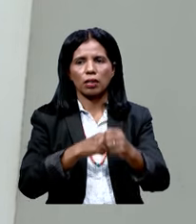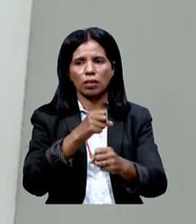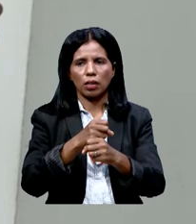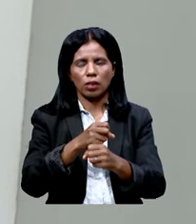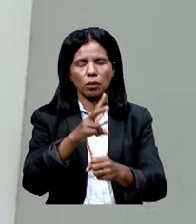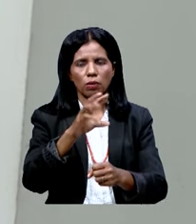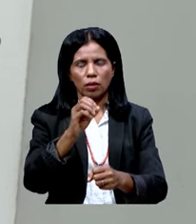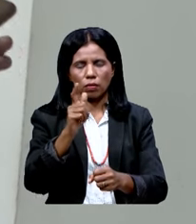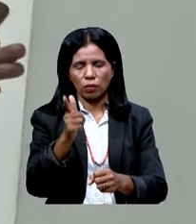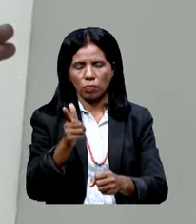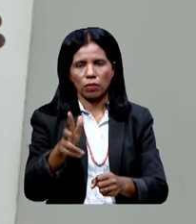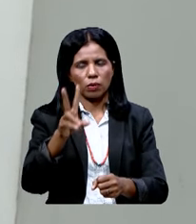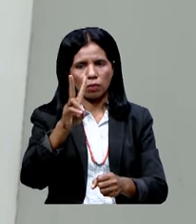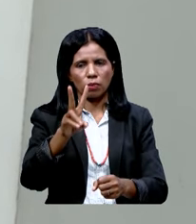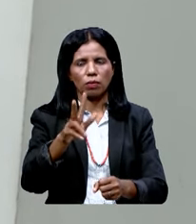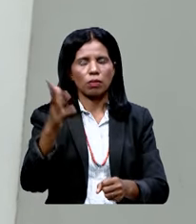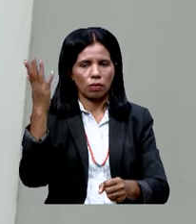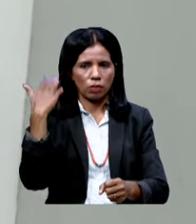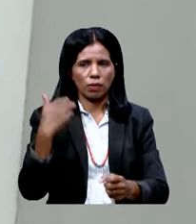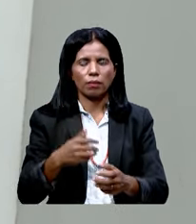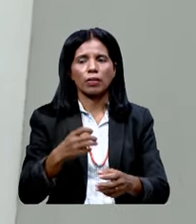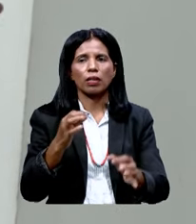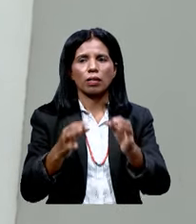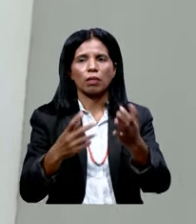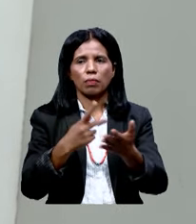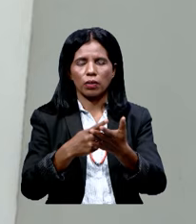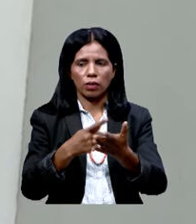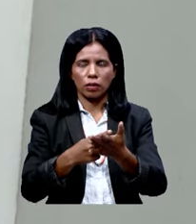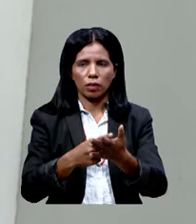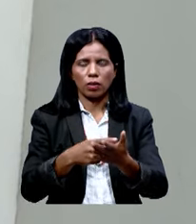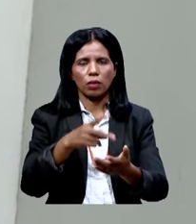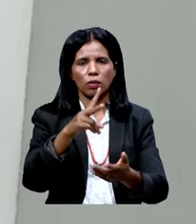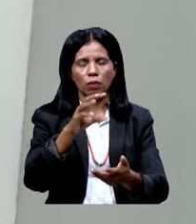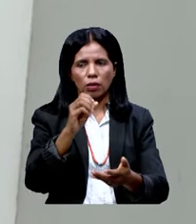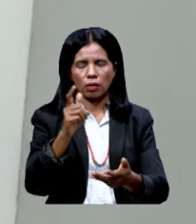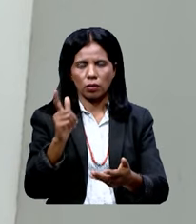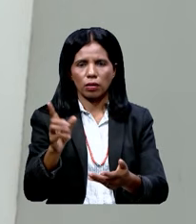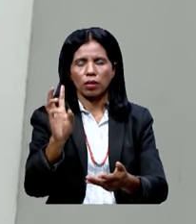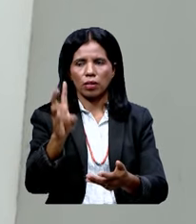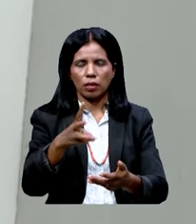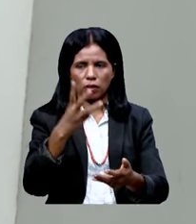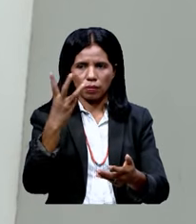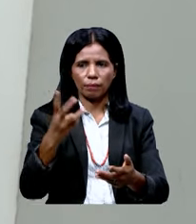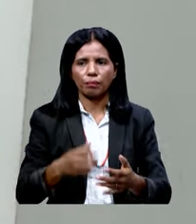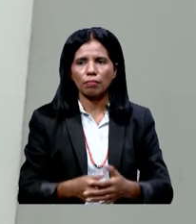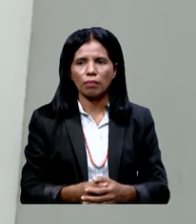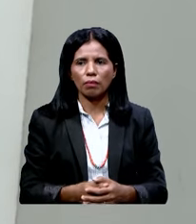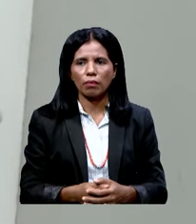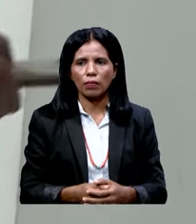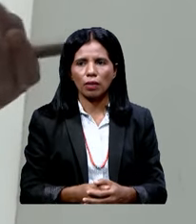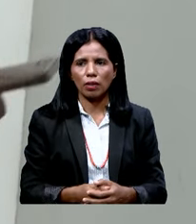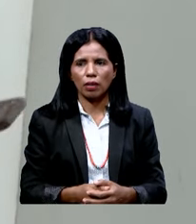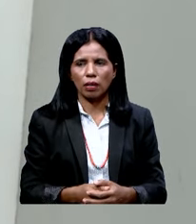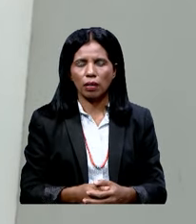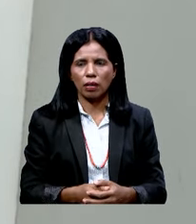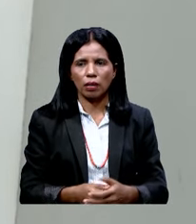2002 bakotu sehanya sam projetu anterior liu iha 2016 be ne normalmente